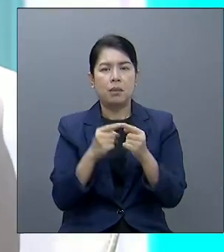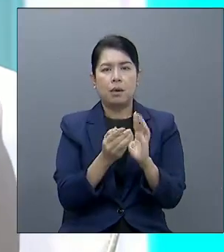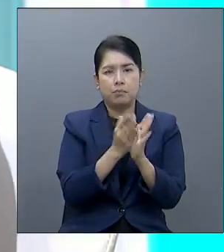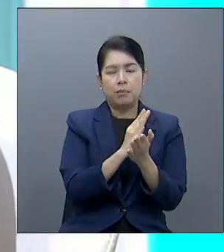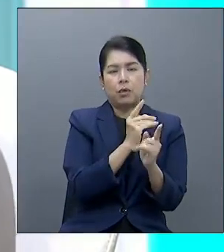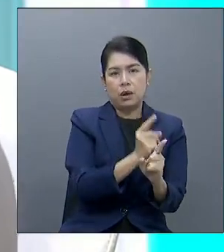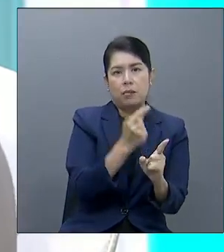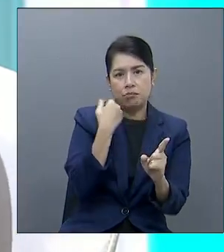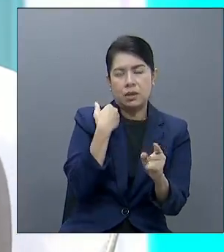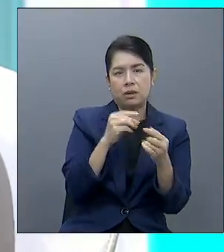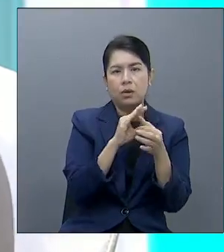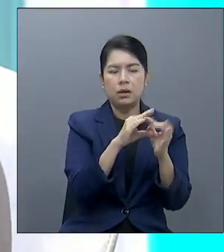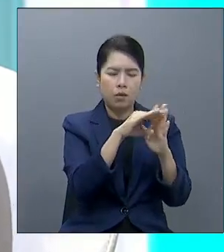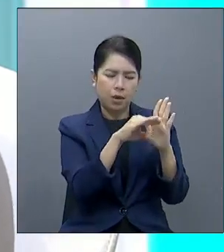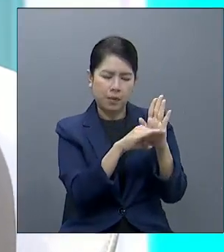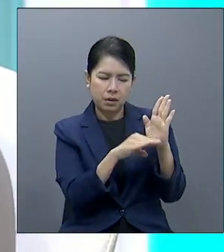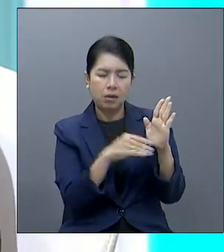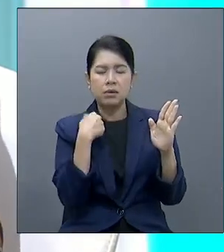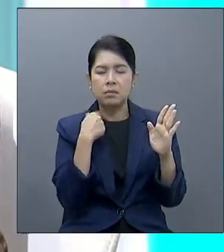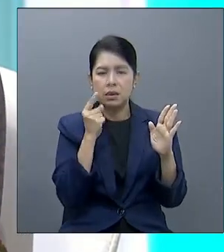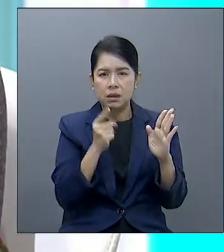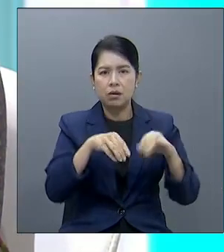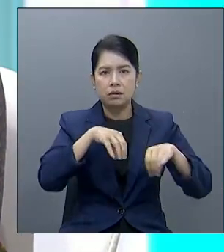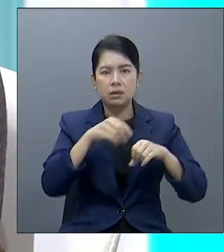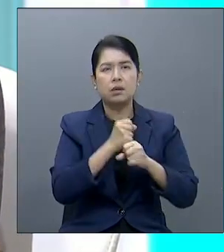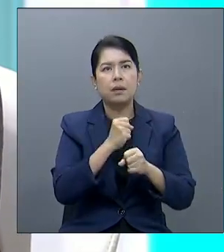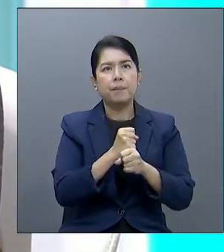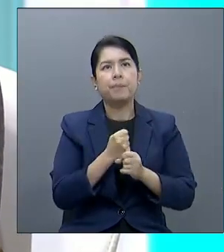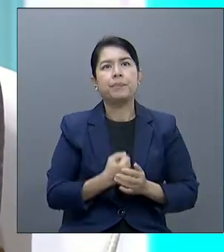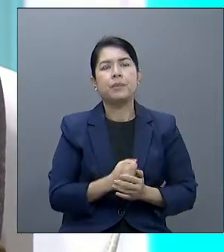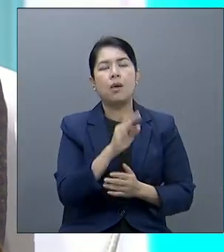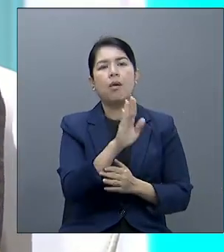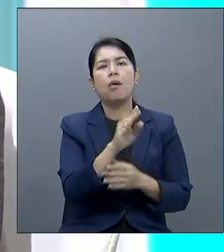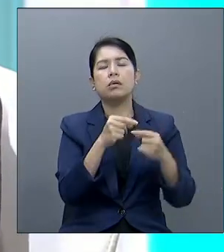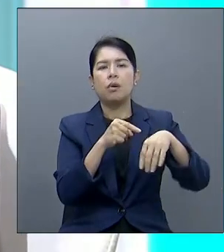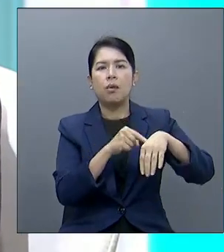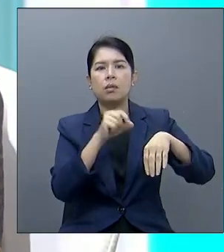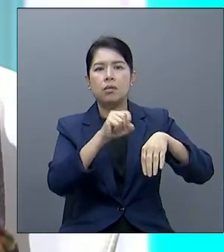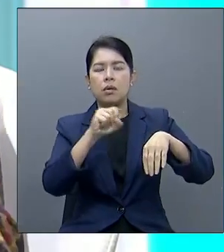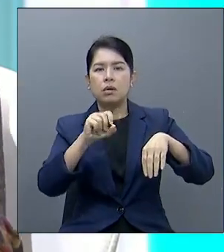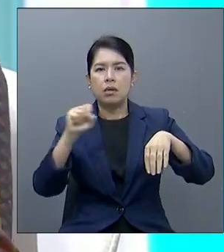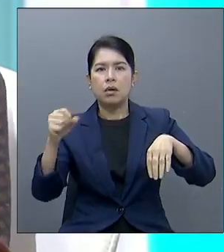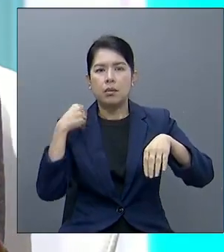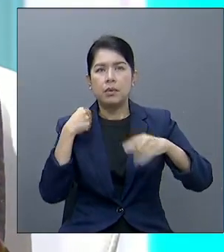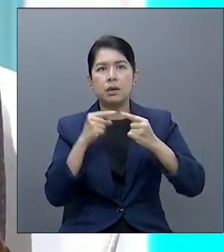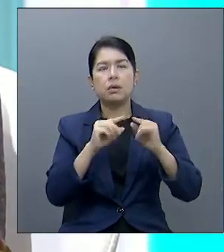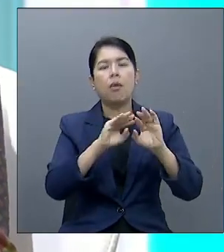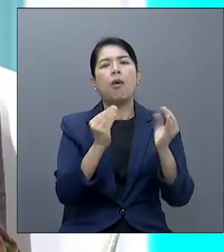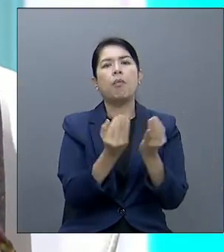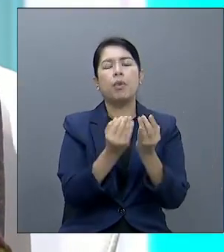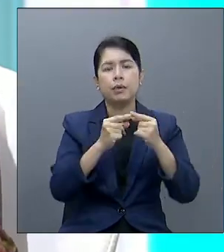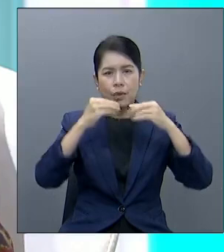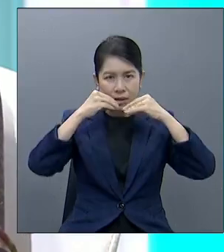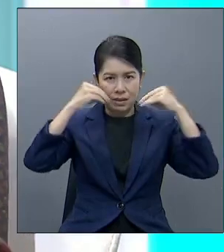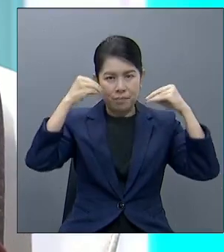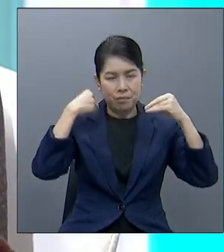คือมันต้องมีกลไกในชุมชนที่จะต้องลุกขึ้นมาทำอะค่ะหรือแบบโมเดลของสสส.ที่เป็นโครงการครอบครัวยิ้มก็ชุมชนก็ลุกขึ้นมาทำ